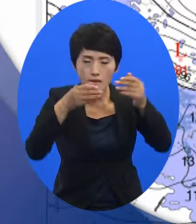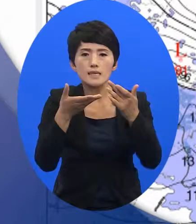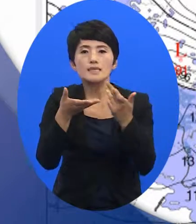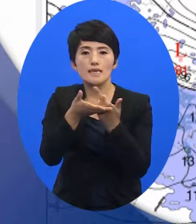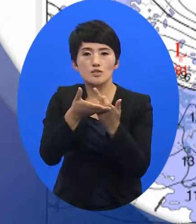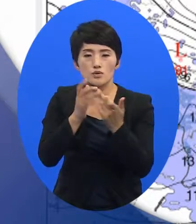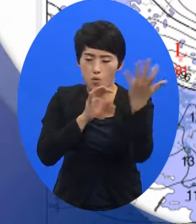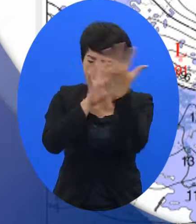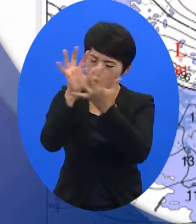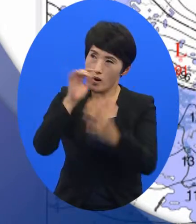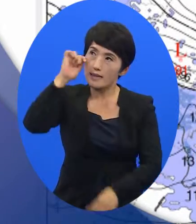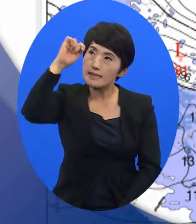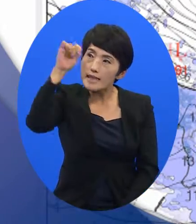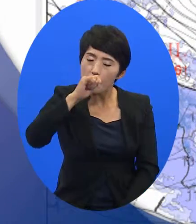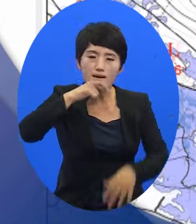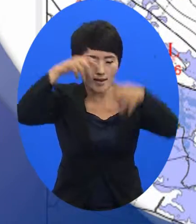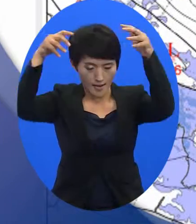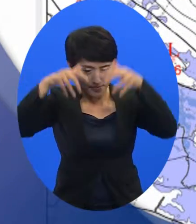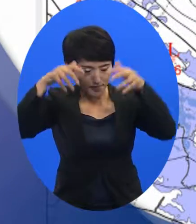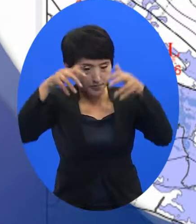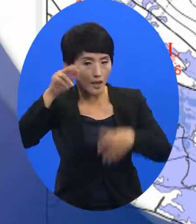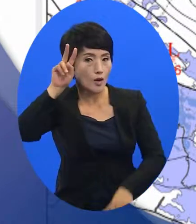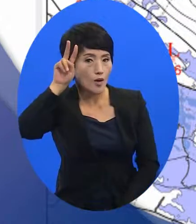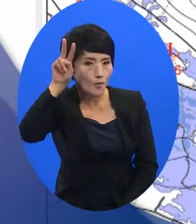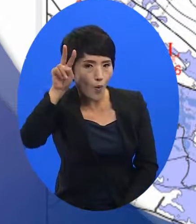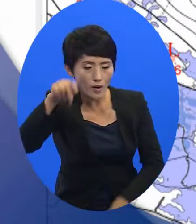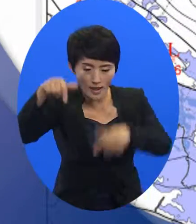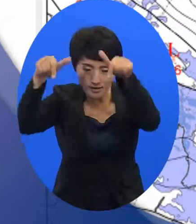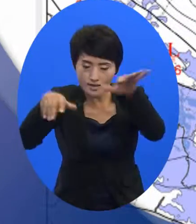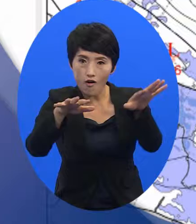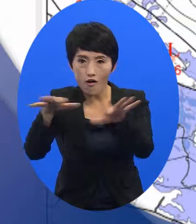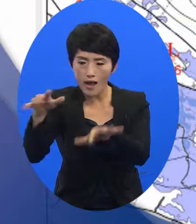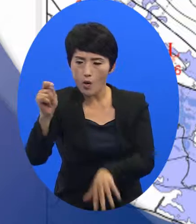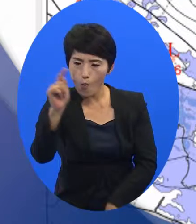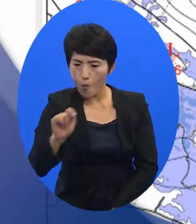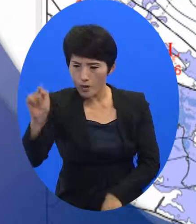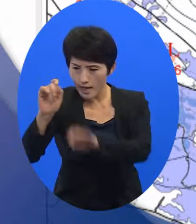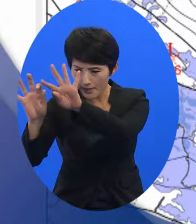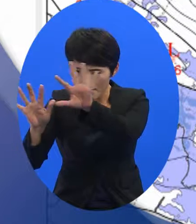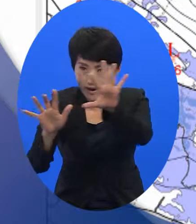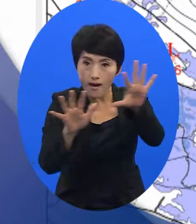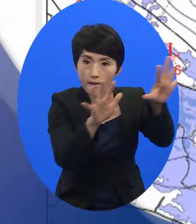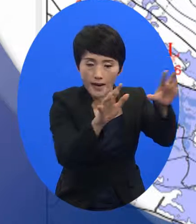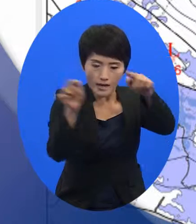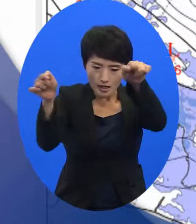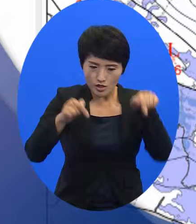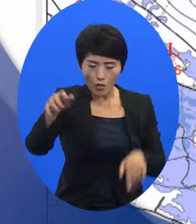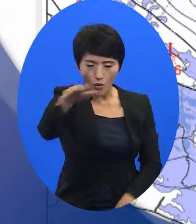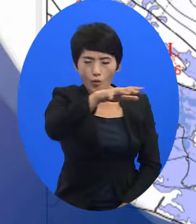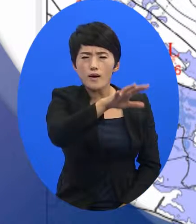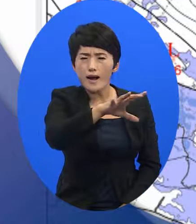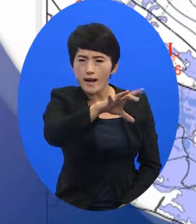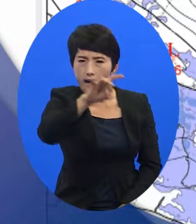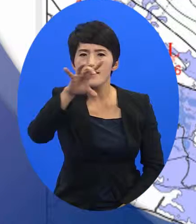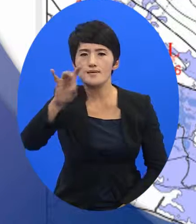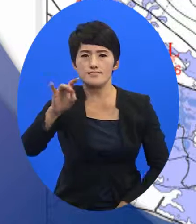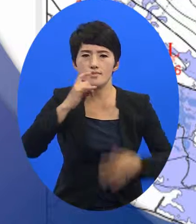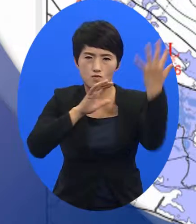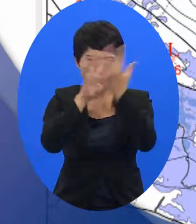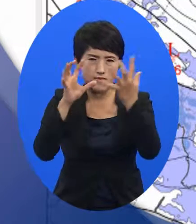제주도는 흐리고 새벽에 비가 오겠습니다. 모레는 서해상에 위치한 고기압의 가장자리에 들겠으므로 전국이 가끔 구름